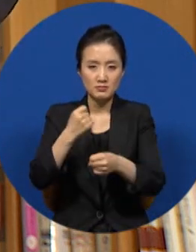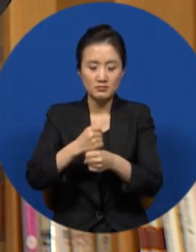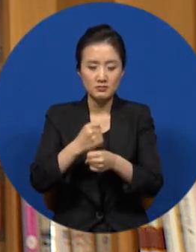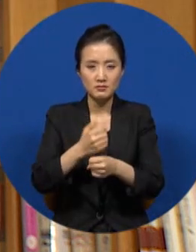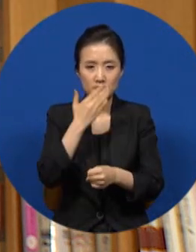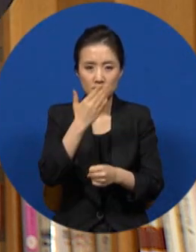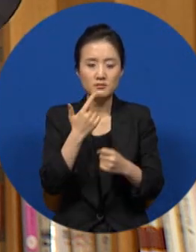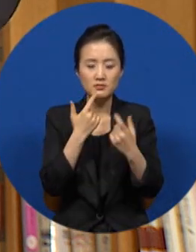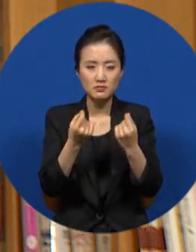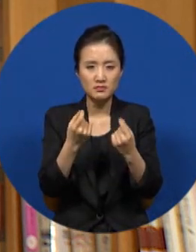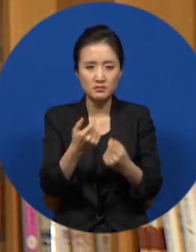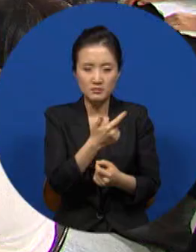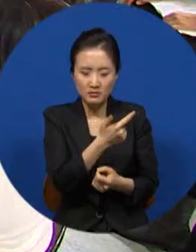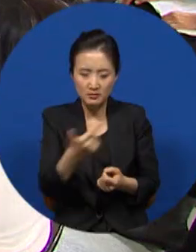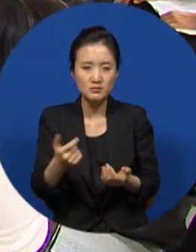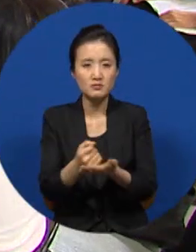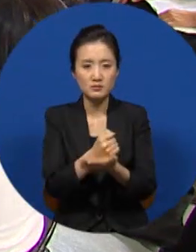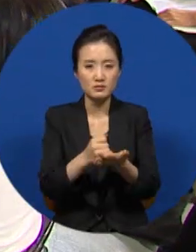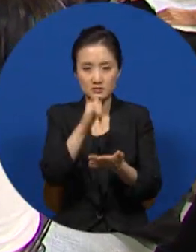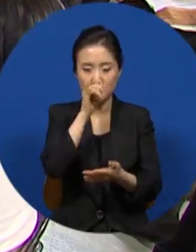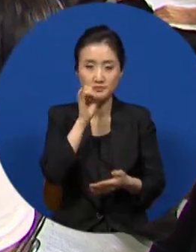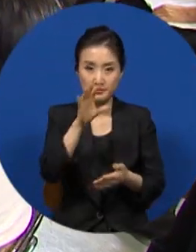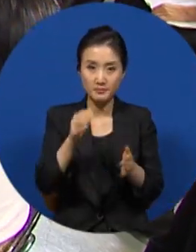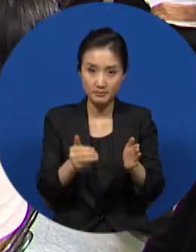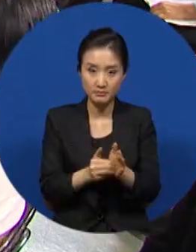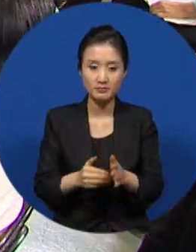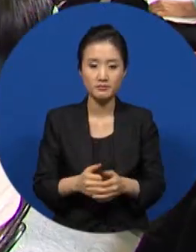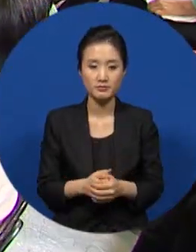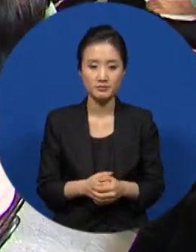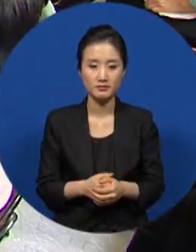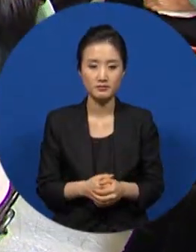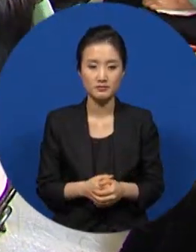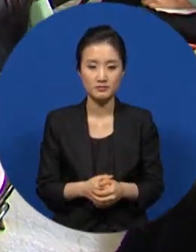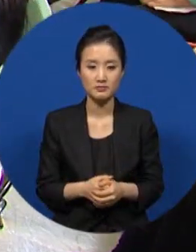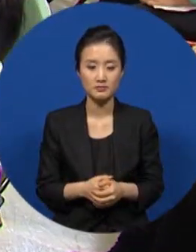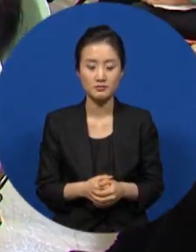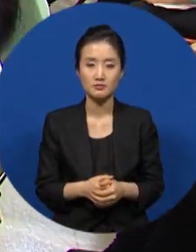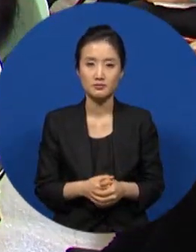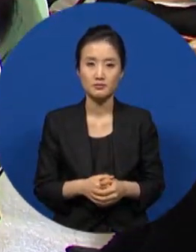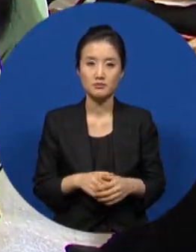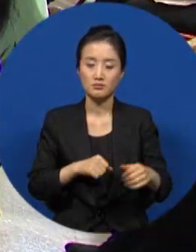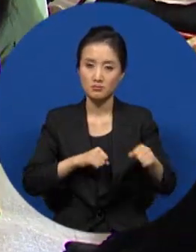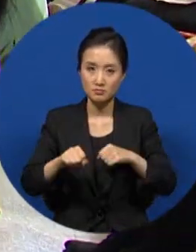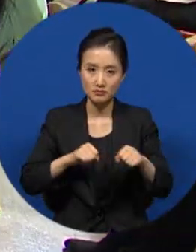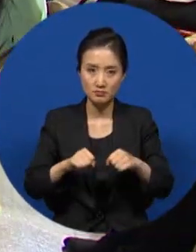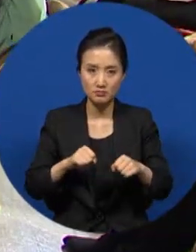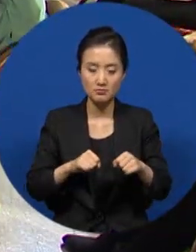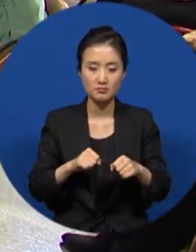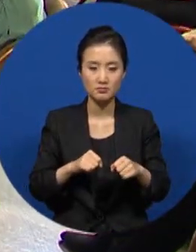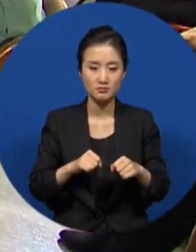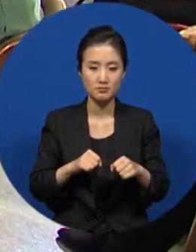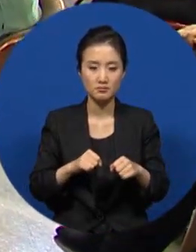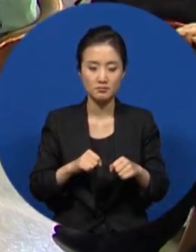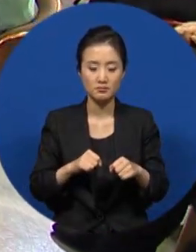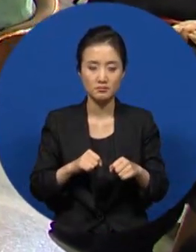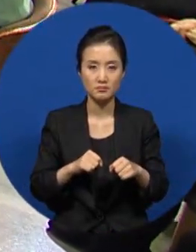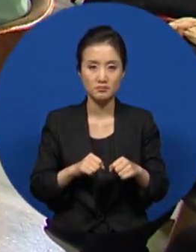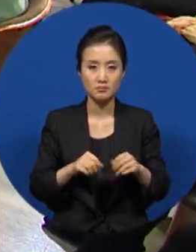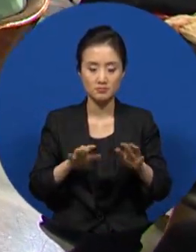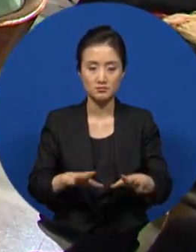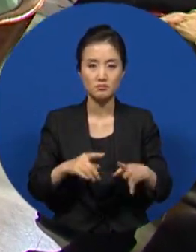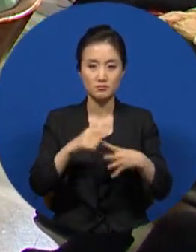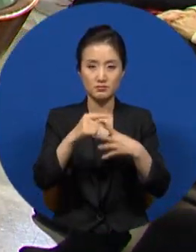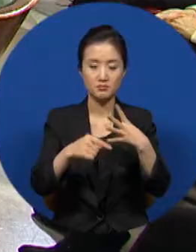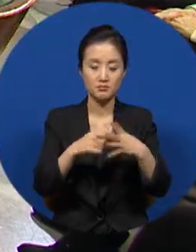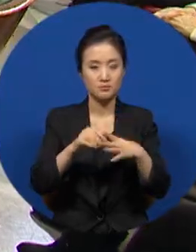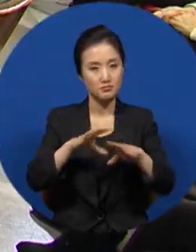그래서 운은 움직이는 거니까 일단은 계절과 관계되고 움직인다. 대운을 조합하는 그런 형태로 되어 있는데 오늘은 사주를 어떻게